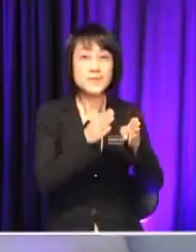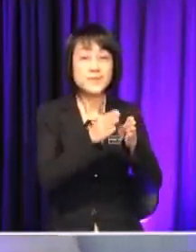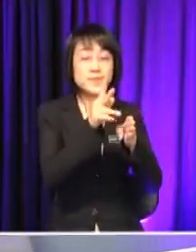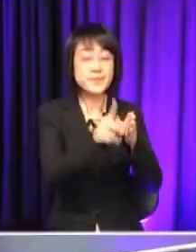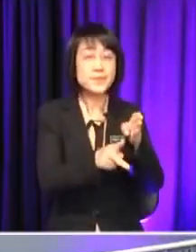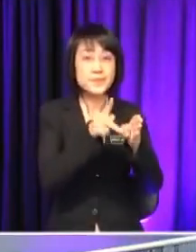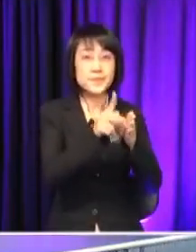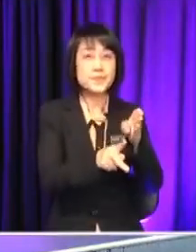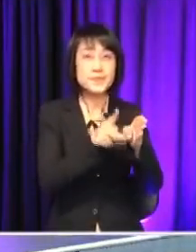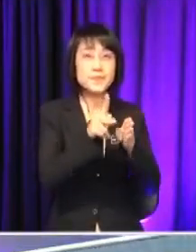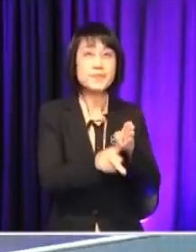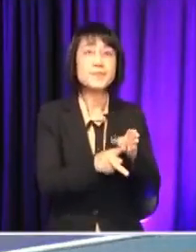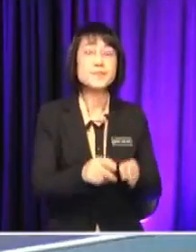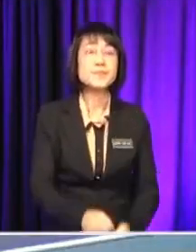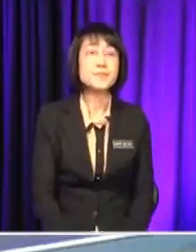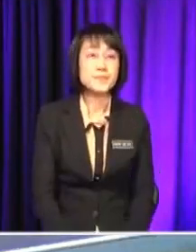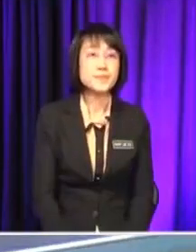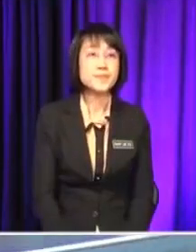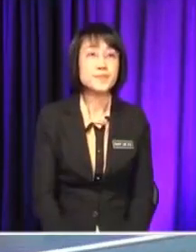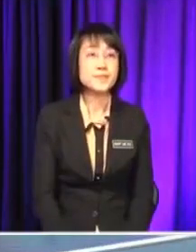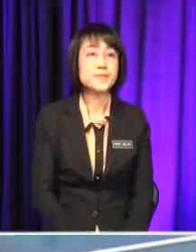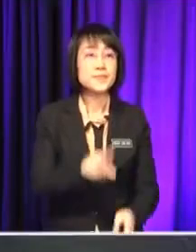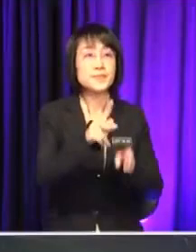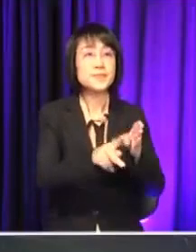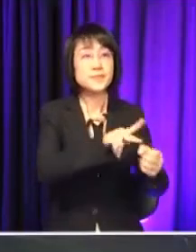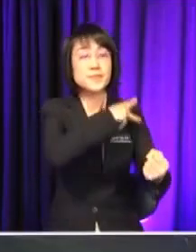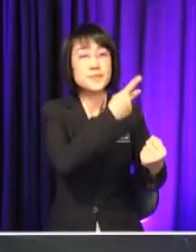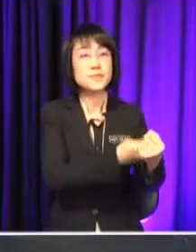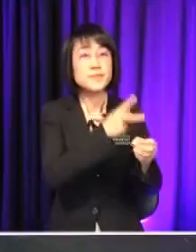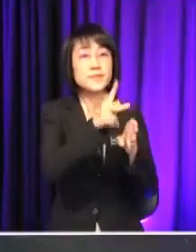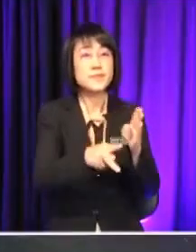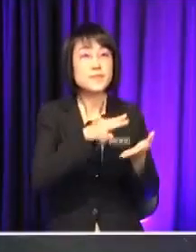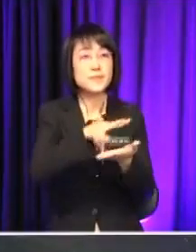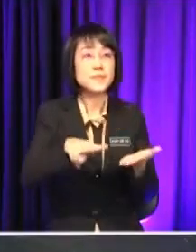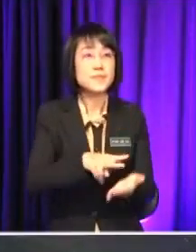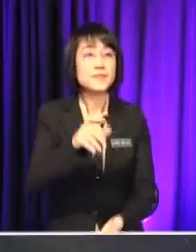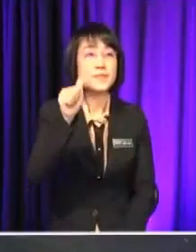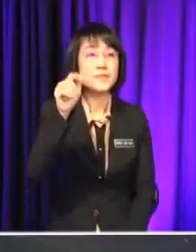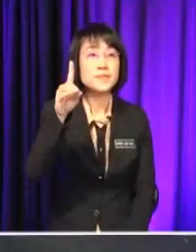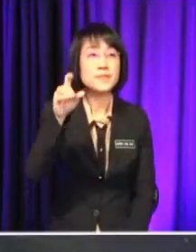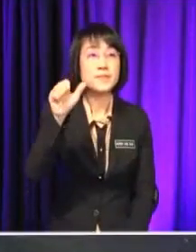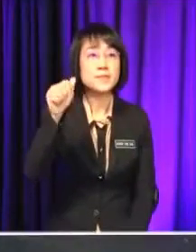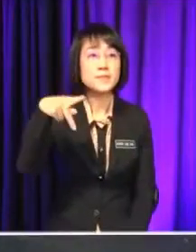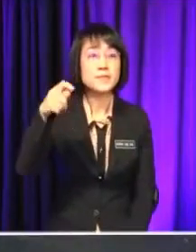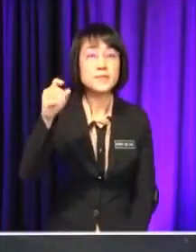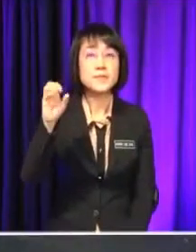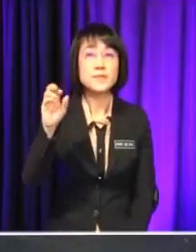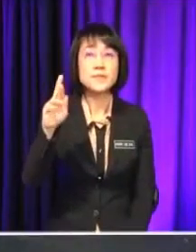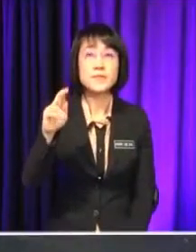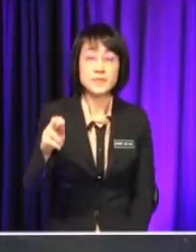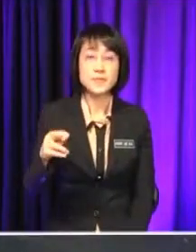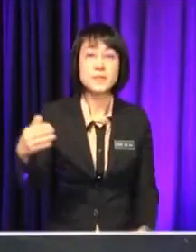editor dan juga kabel kuasa dan juga cable video yang mana cable untuk adalah untuk menyambung bekalan daripada